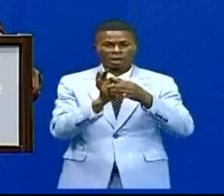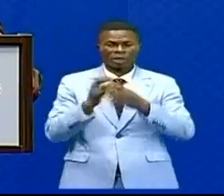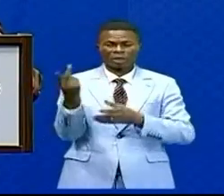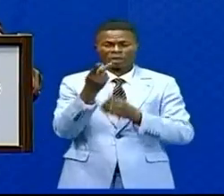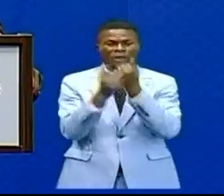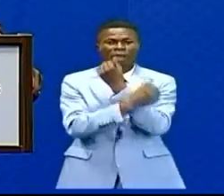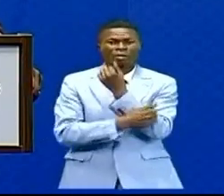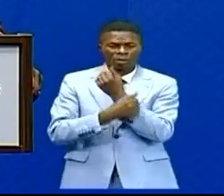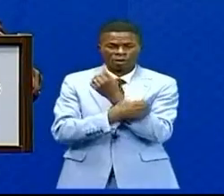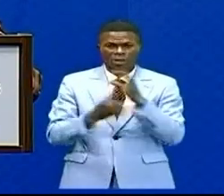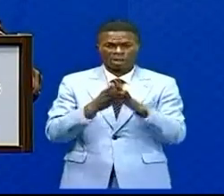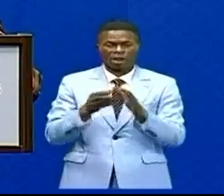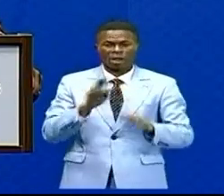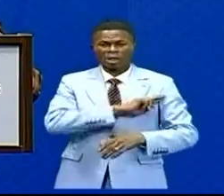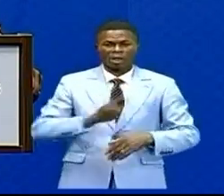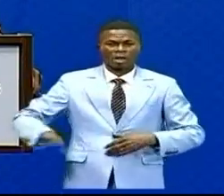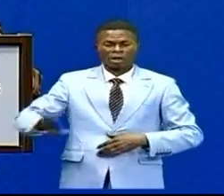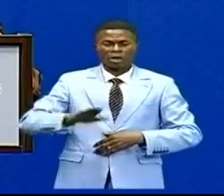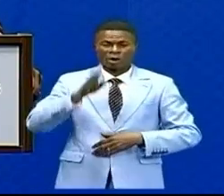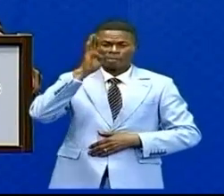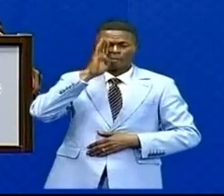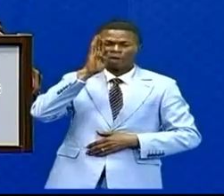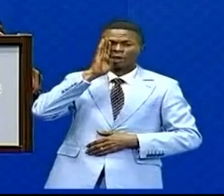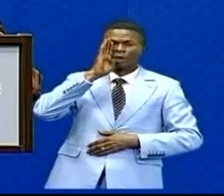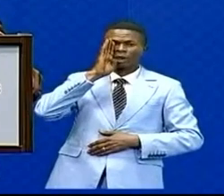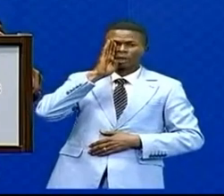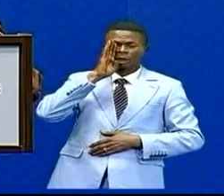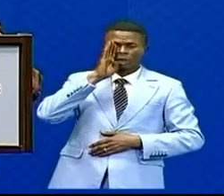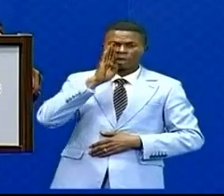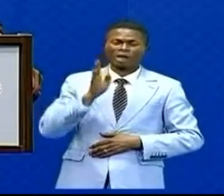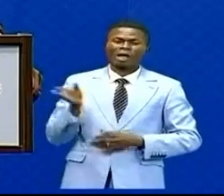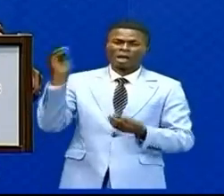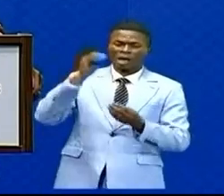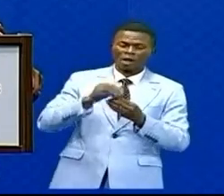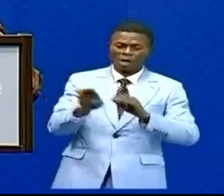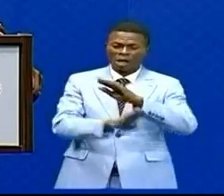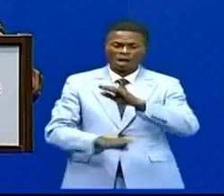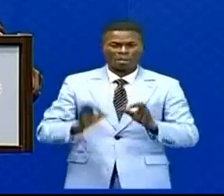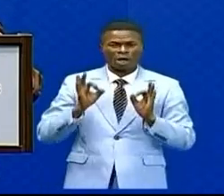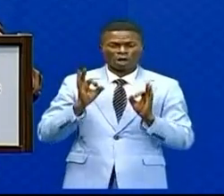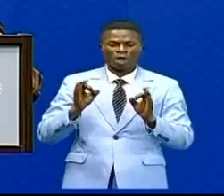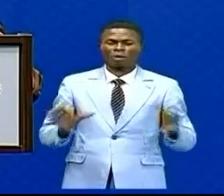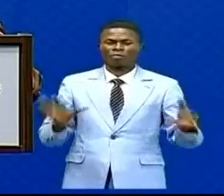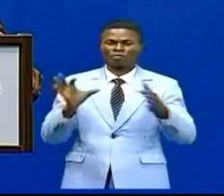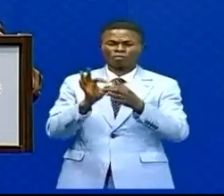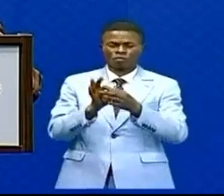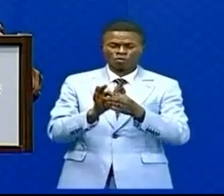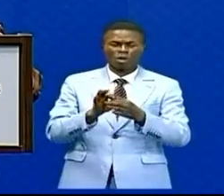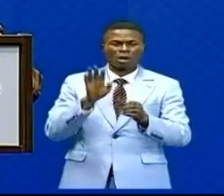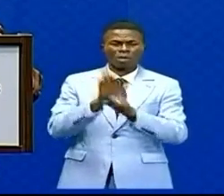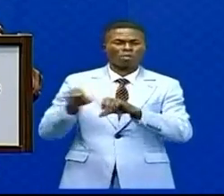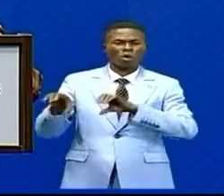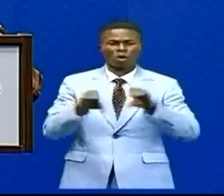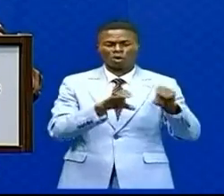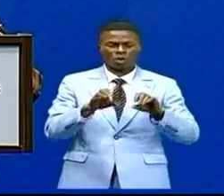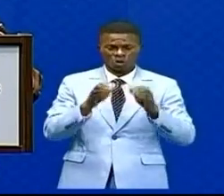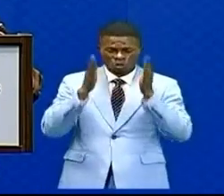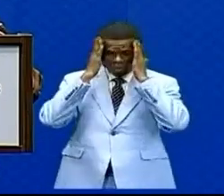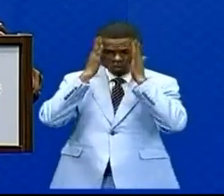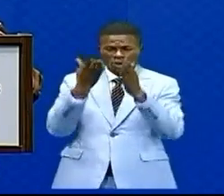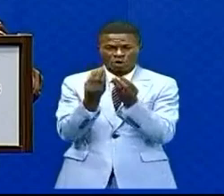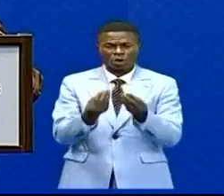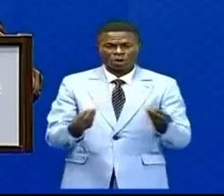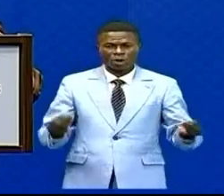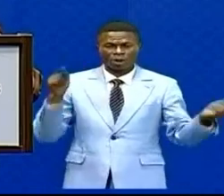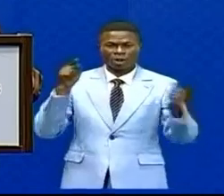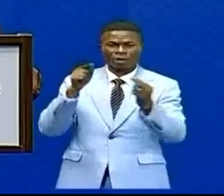bilatérales avec le Royaume de Belgique, jette de nouvelles bases d'une coopération décomplexée tournée résolument